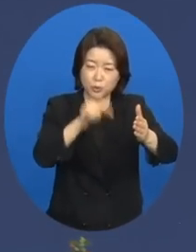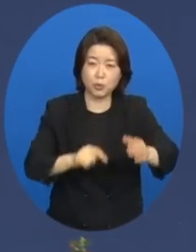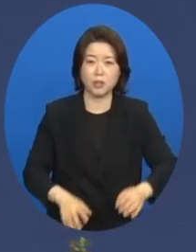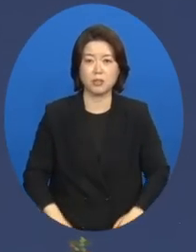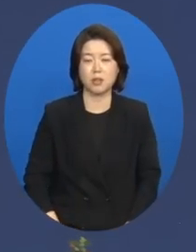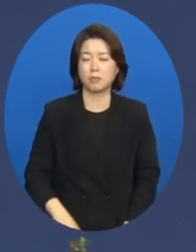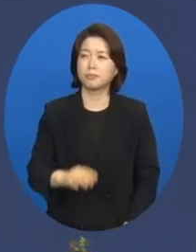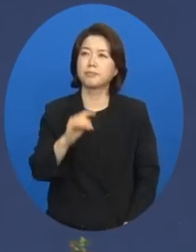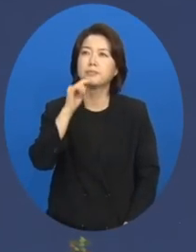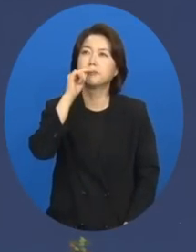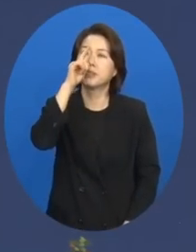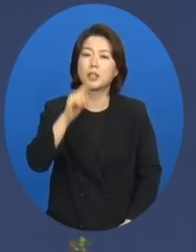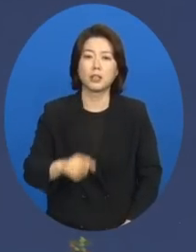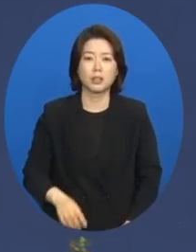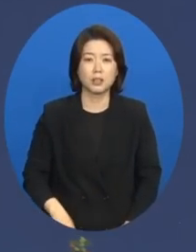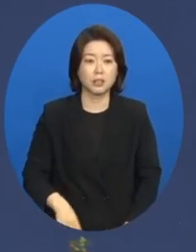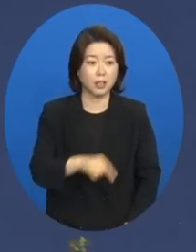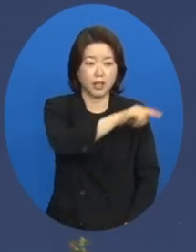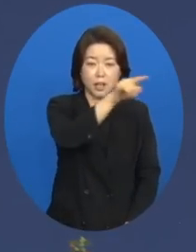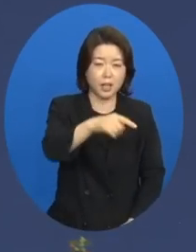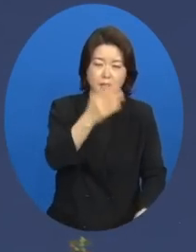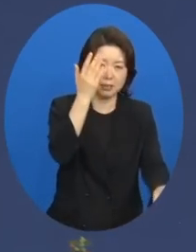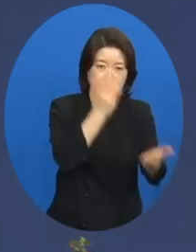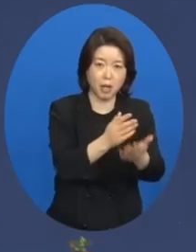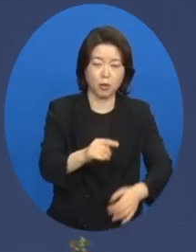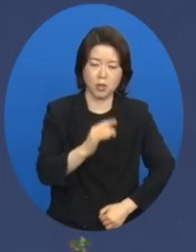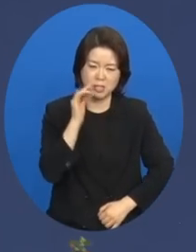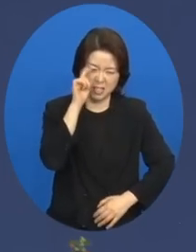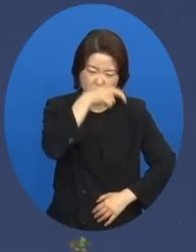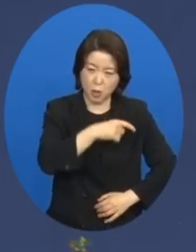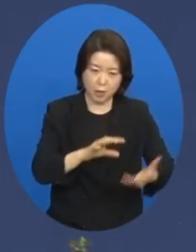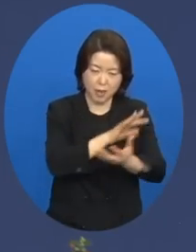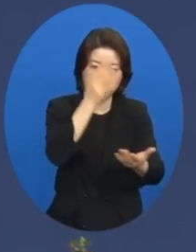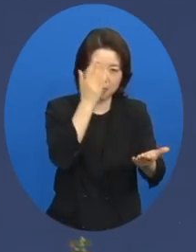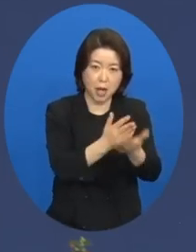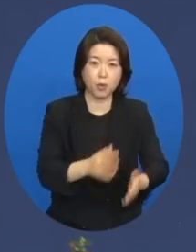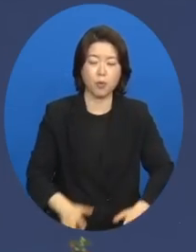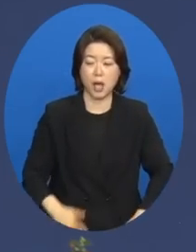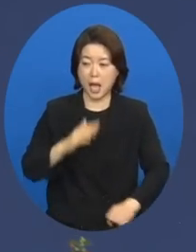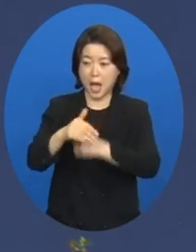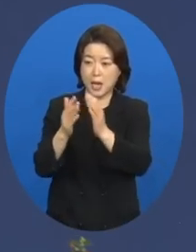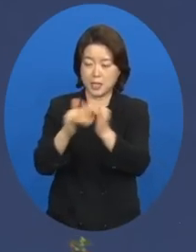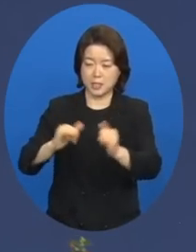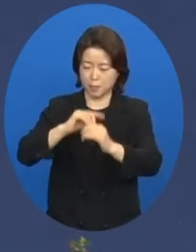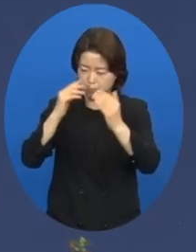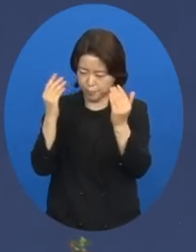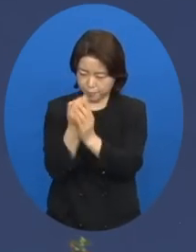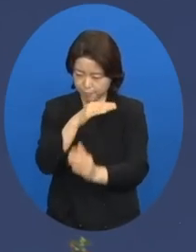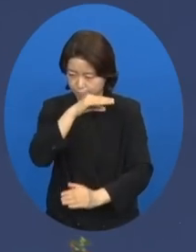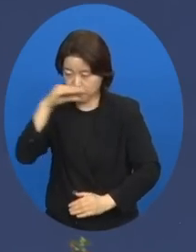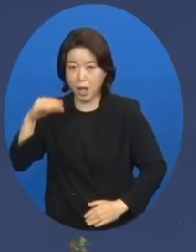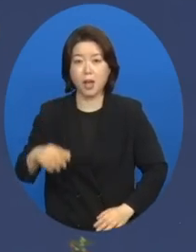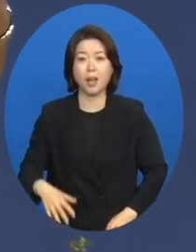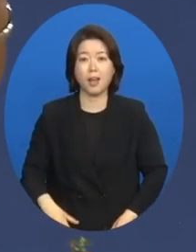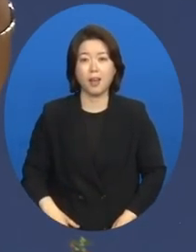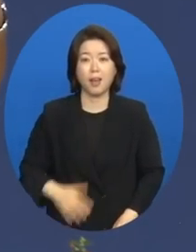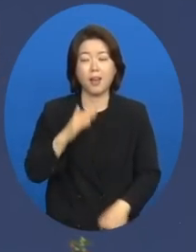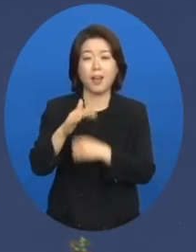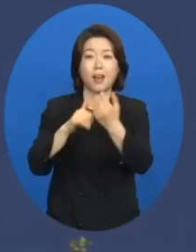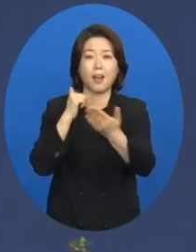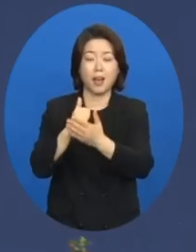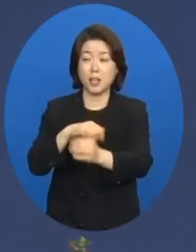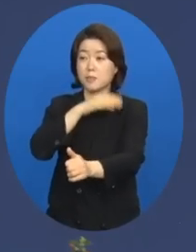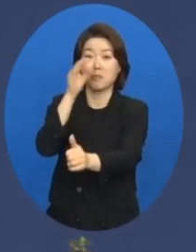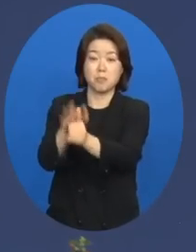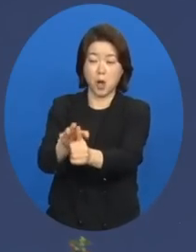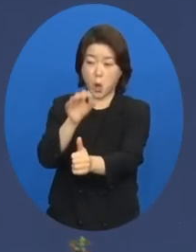고고하게 섞이지 아니하고 더럽히지 아니하고 하나님의 사람으로 온전케 그리고 하나님의